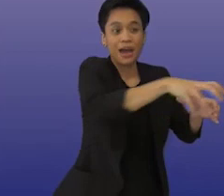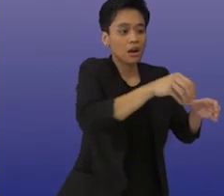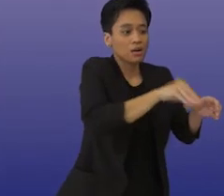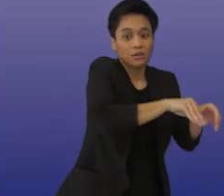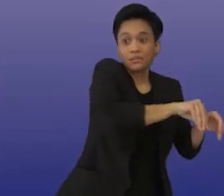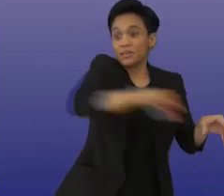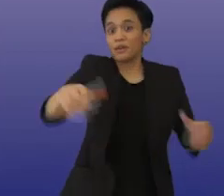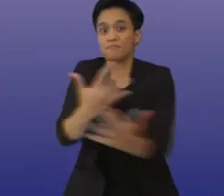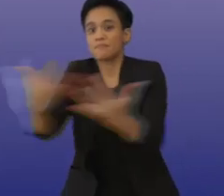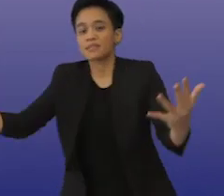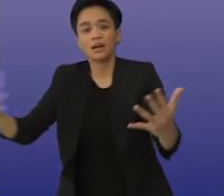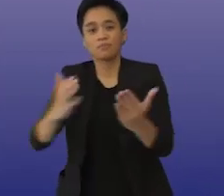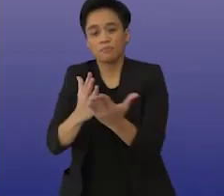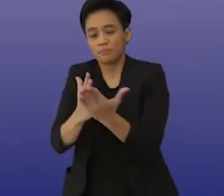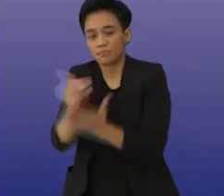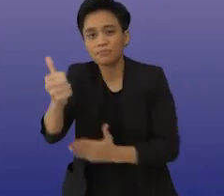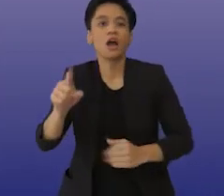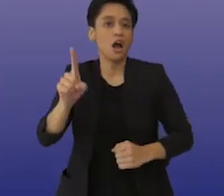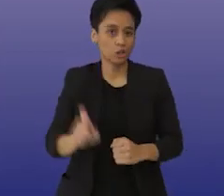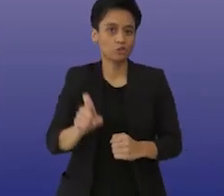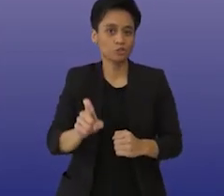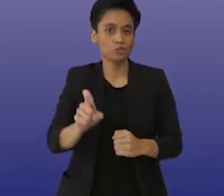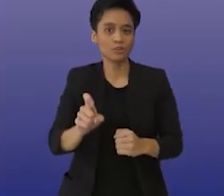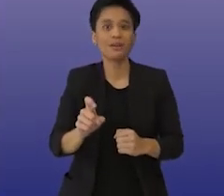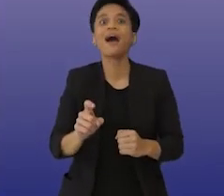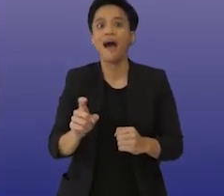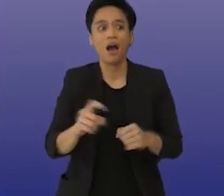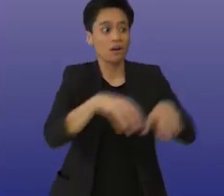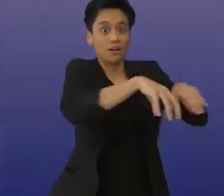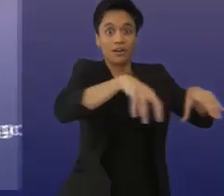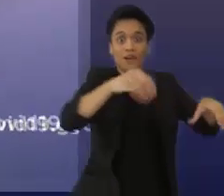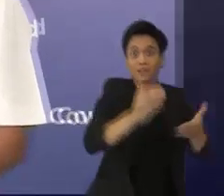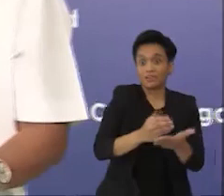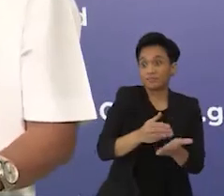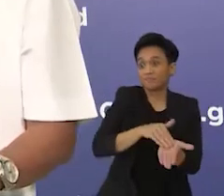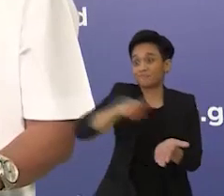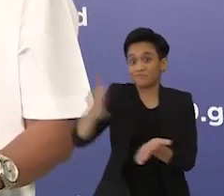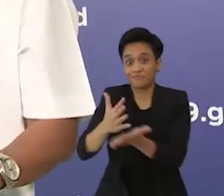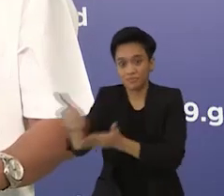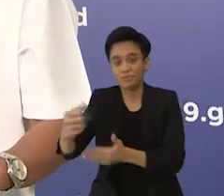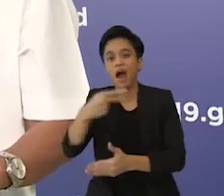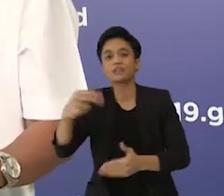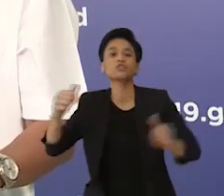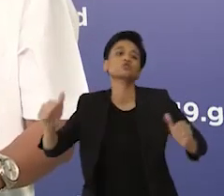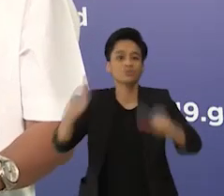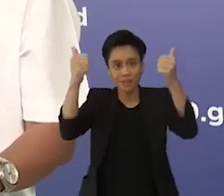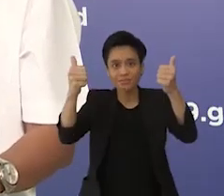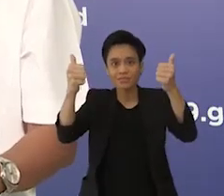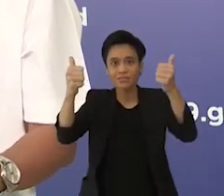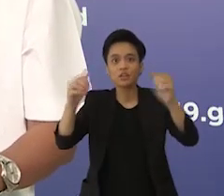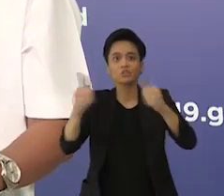ini menjadi bagian kunci dari menentukan sukses untuk kita masih bisa tetap